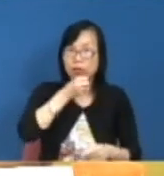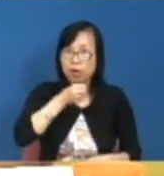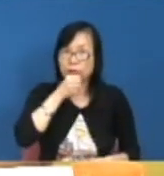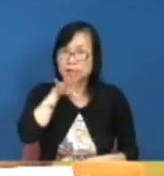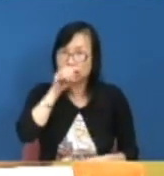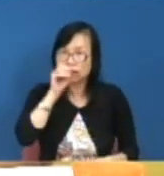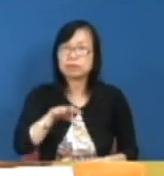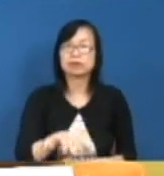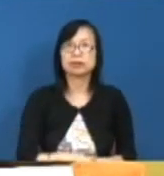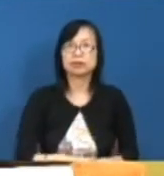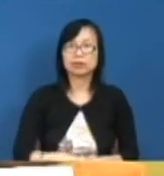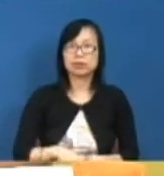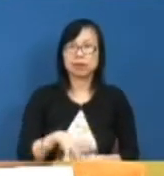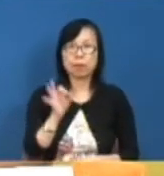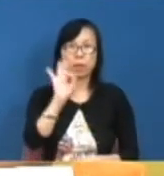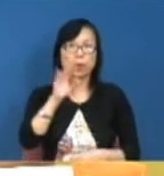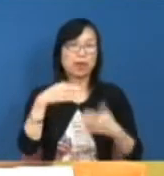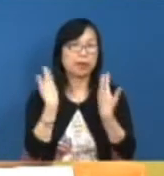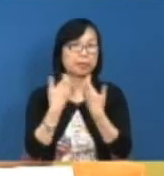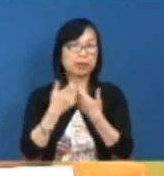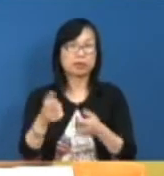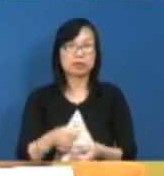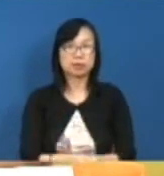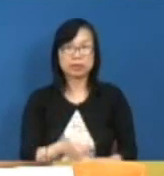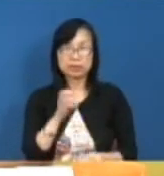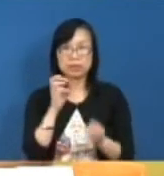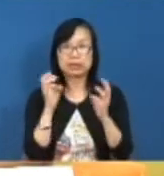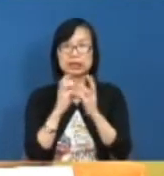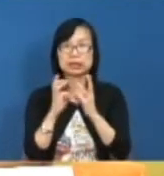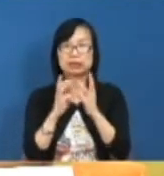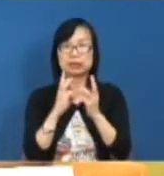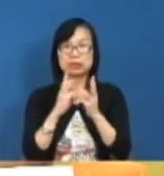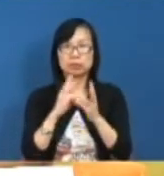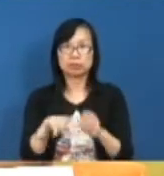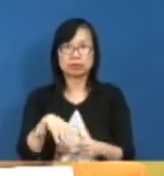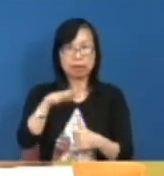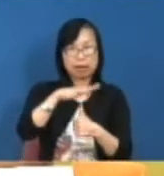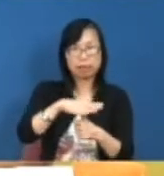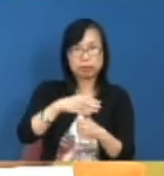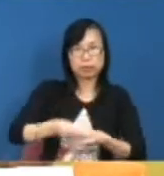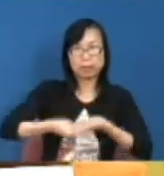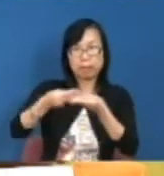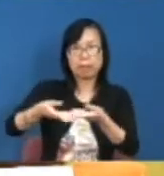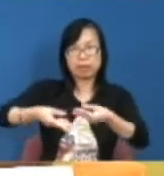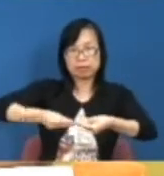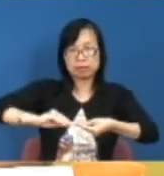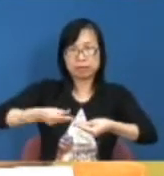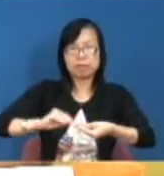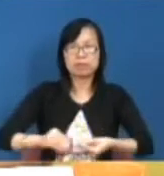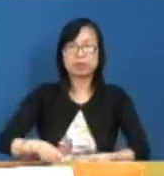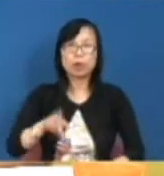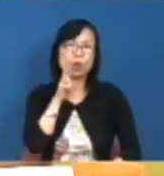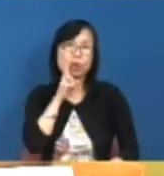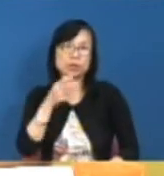一，我都唔同都同你計，你嗰啲咁嘅諮詢係。即係暗中派飛俾嗰啲好似阿伯伯咁